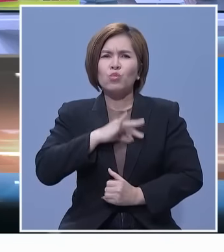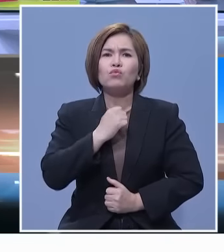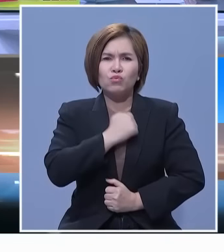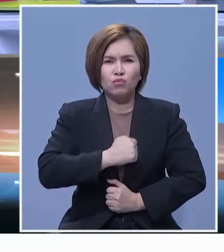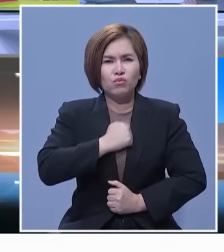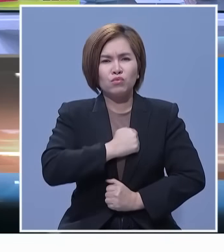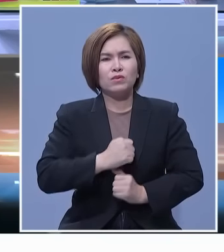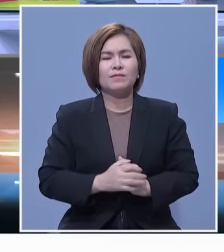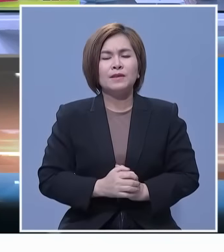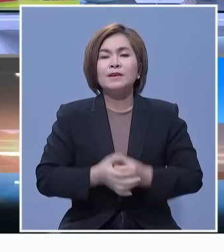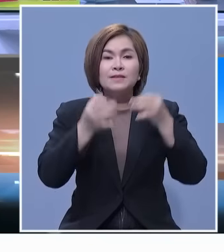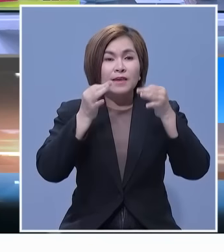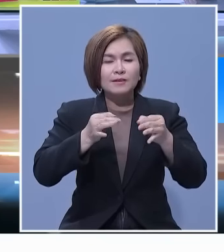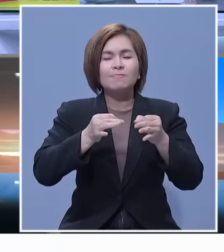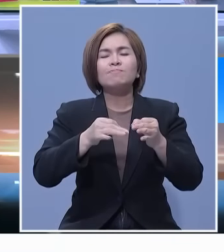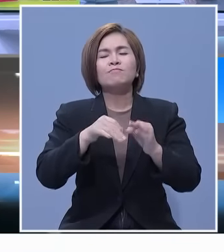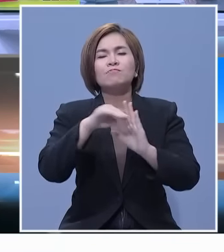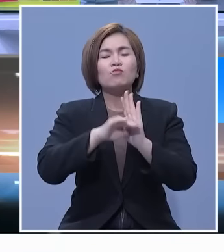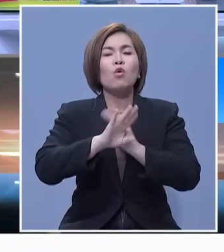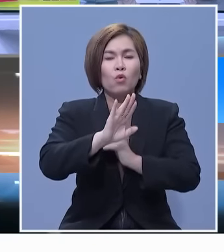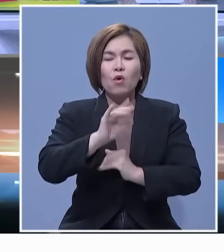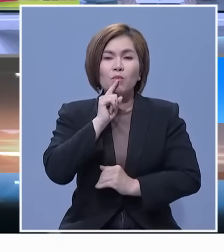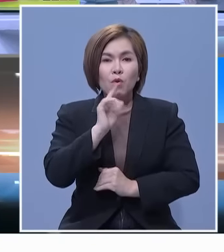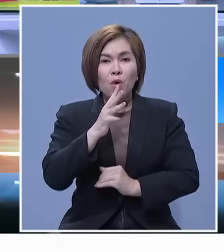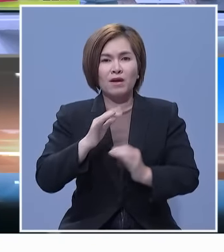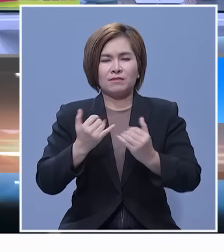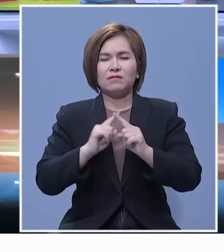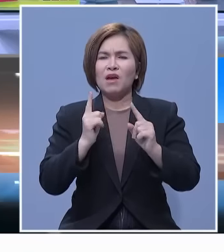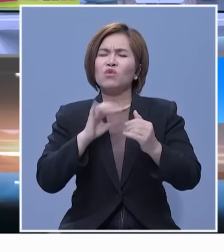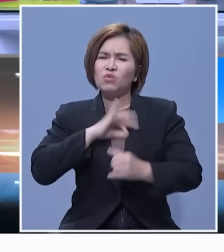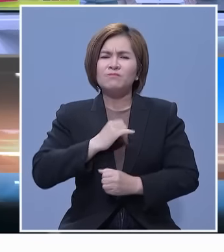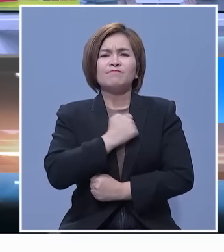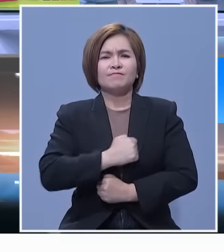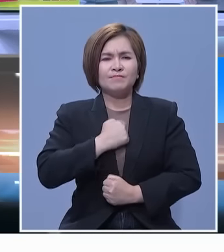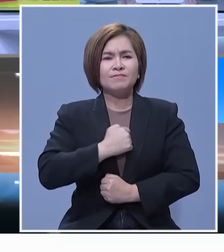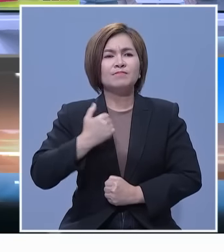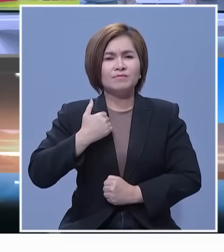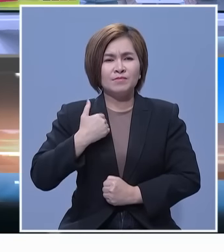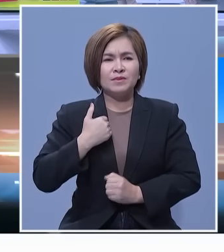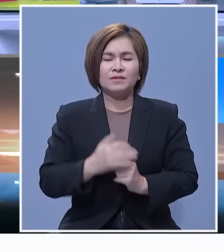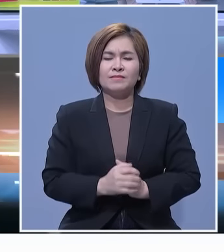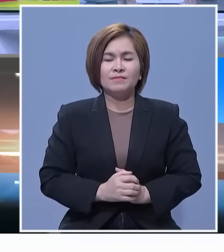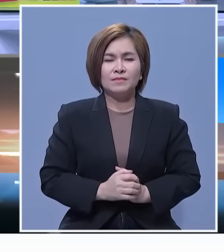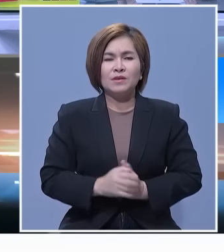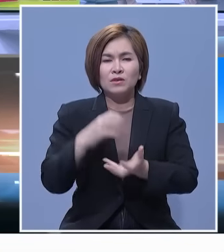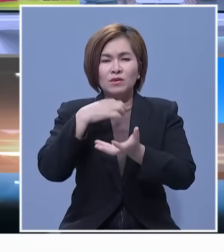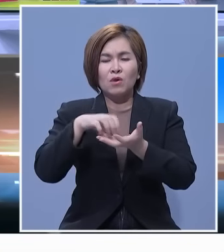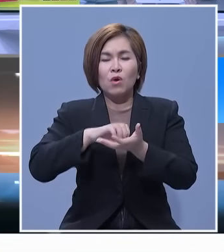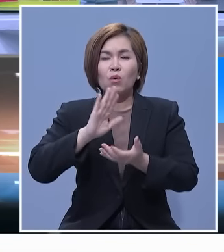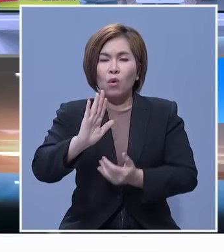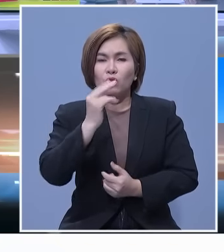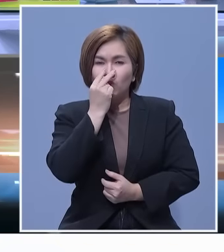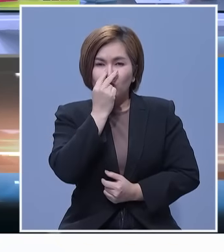คือเรื่องคำตัดสินเนี่ยว่ากันไปน้อมรับอยู่แล้วแต่รู้สึกเสียใจที่ถูกตรีตาว่าไม่มีจริยธรรมไปฟังบางช่วงค่ะ ครับ